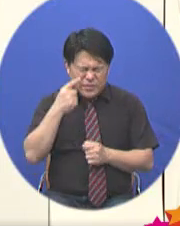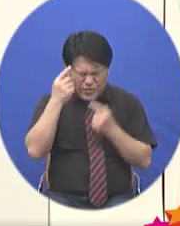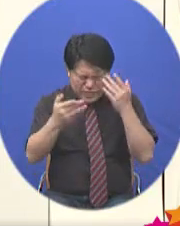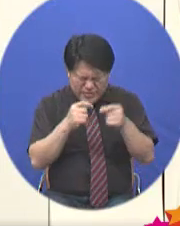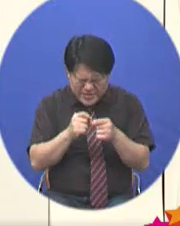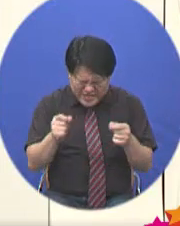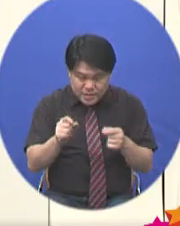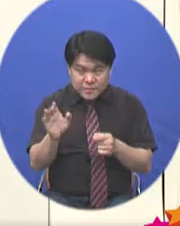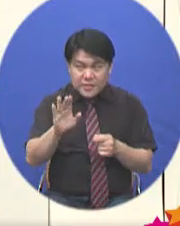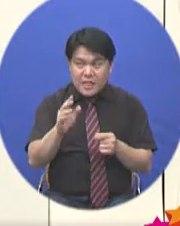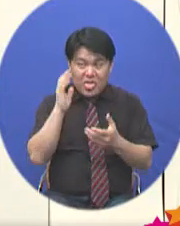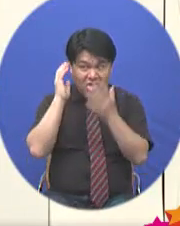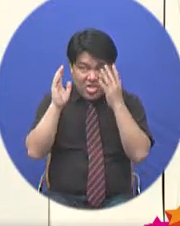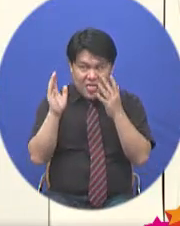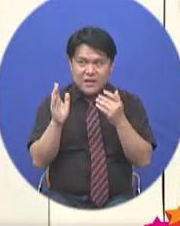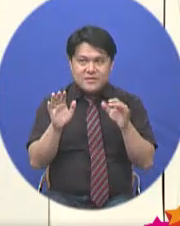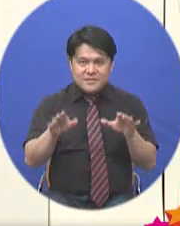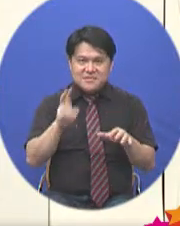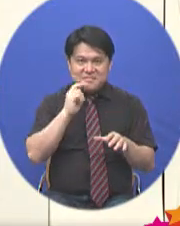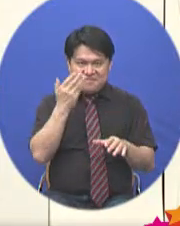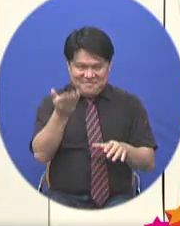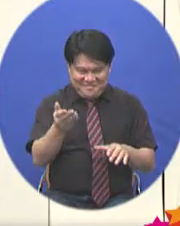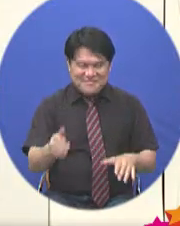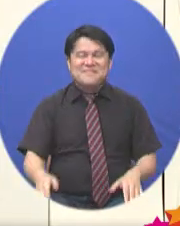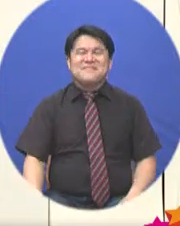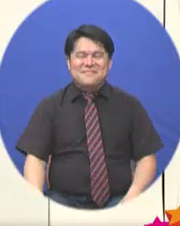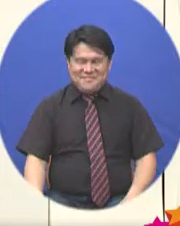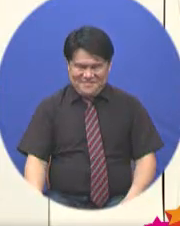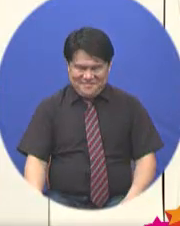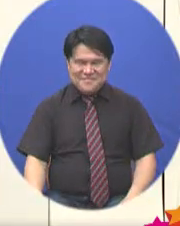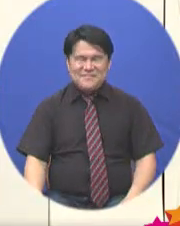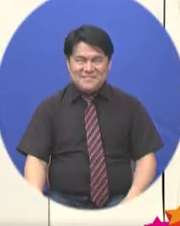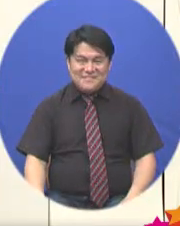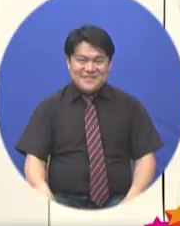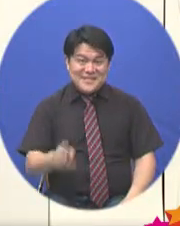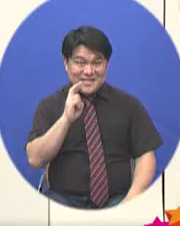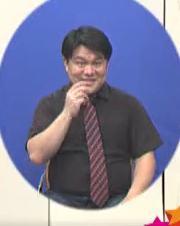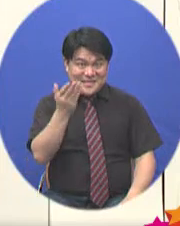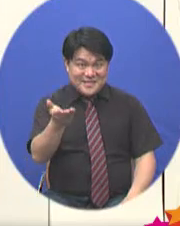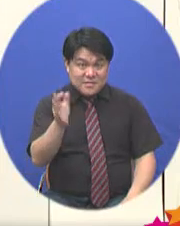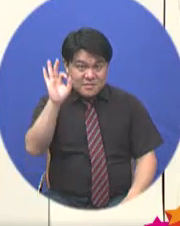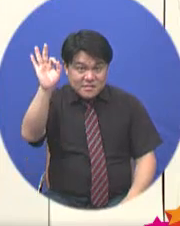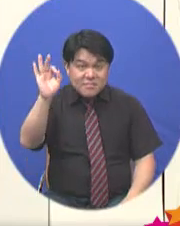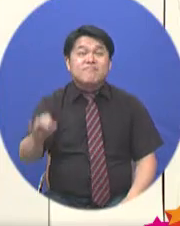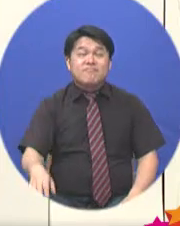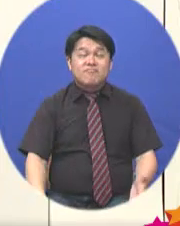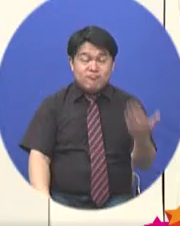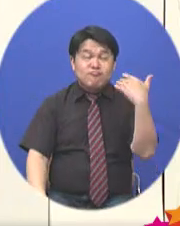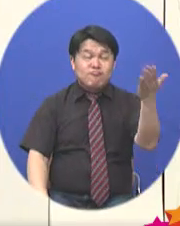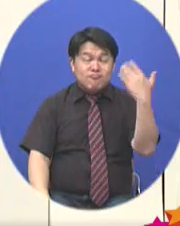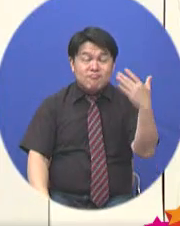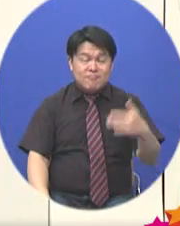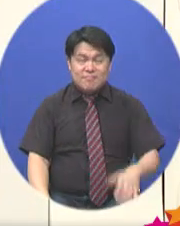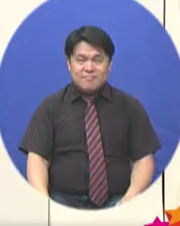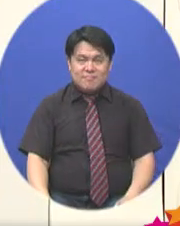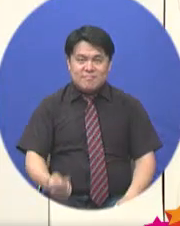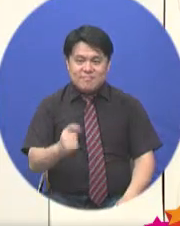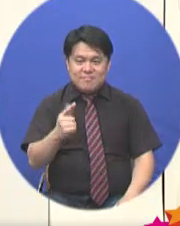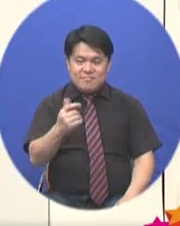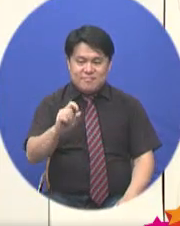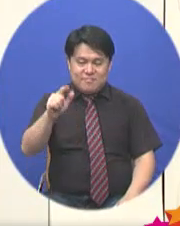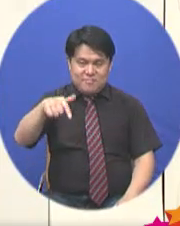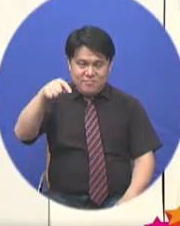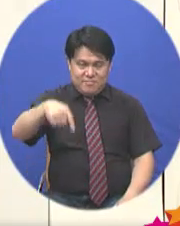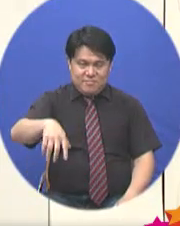거니까 그냥 맞아. 바로 음악 드릴게요. 맞아. 예. 음악 드릴까요? 네.